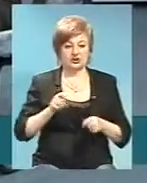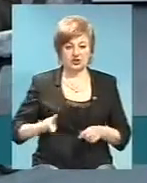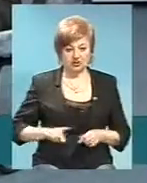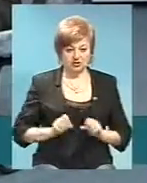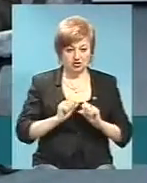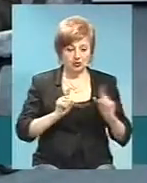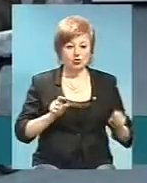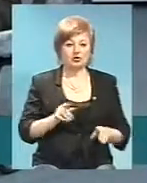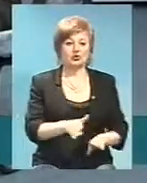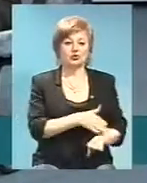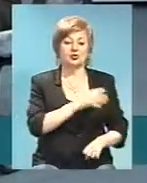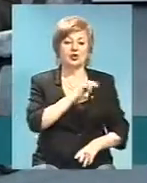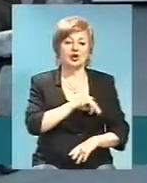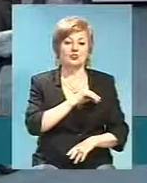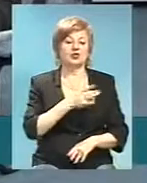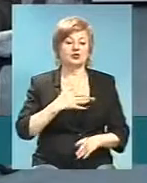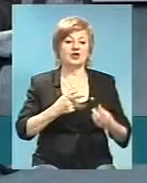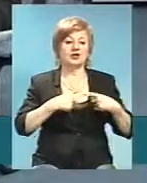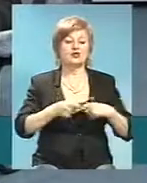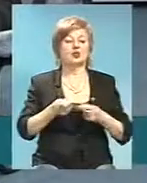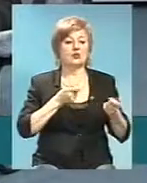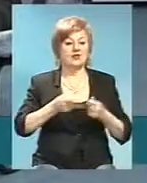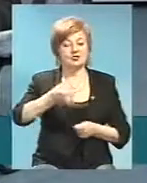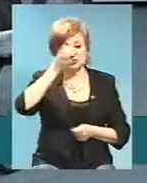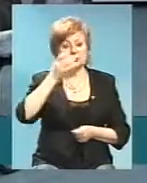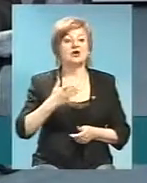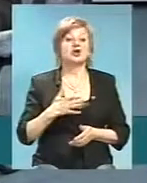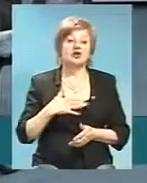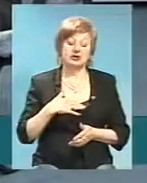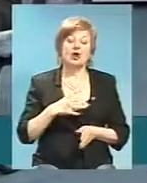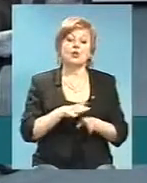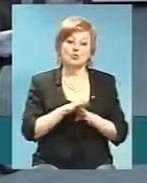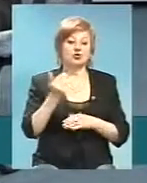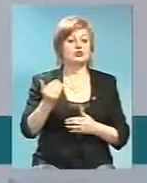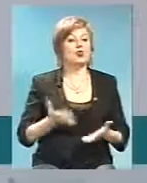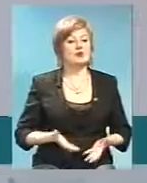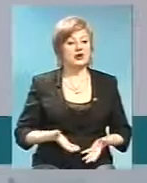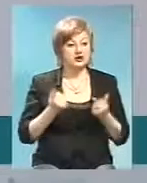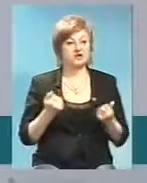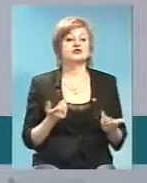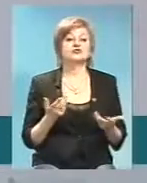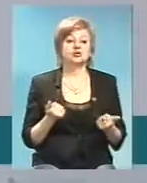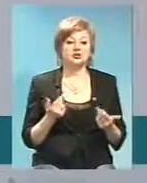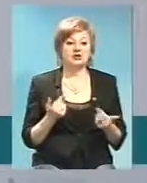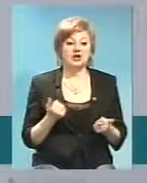час працювала і в органах управління освітою. Я цілком її підтримую, тому що, звісно, та шестирічна